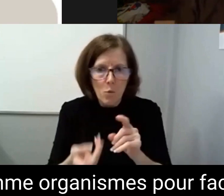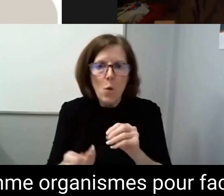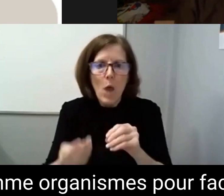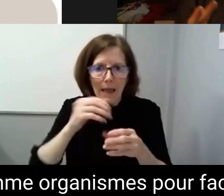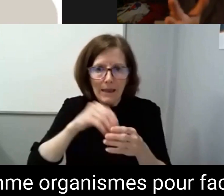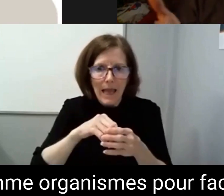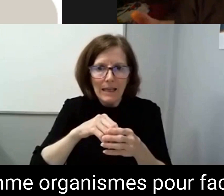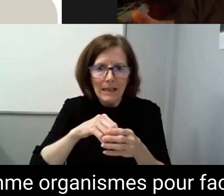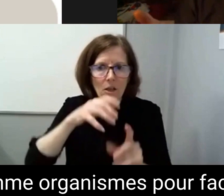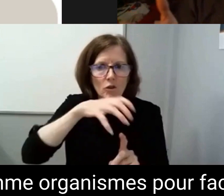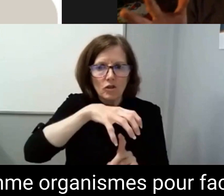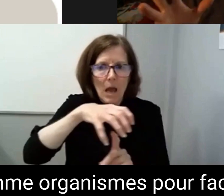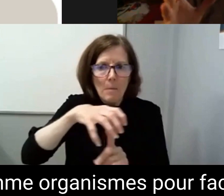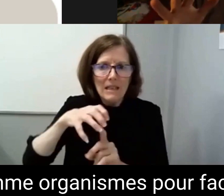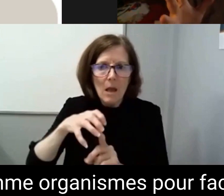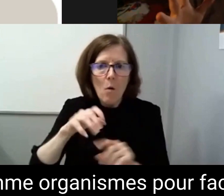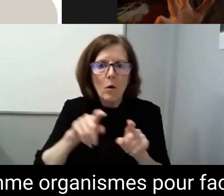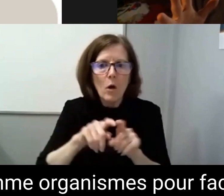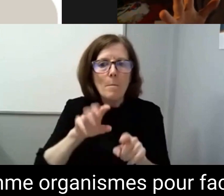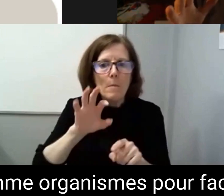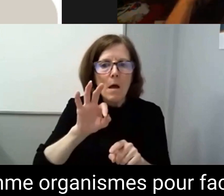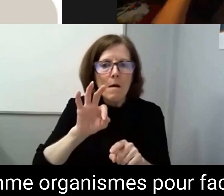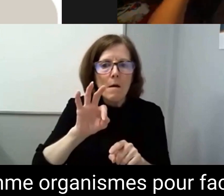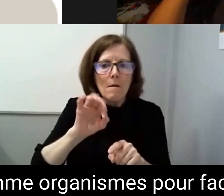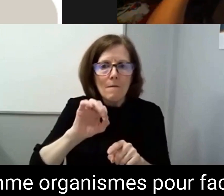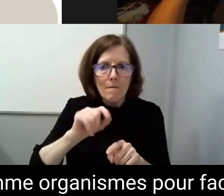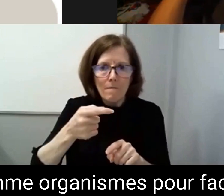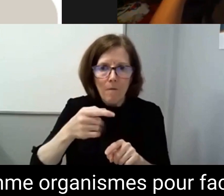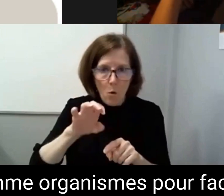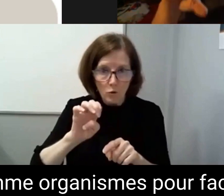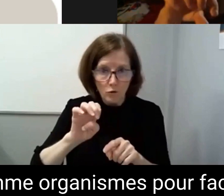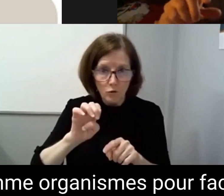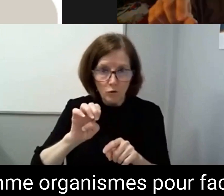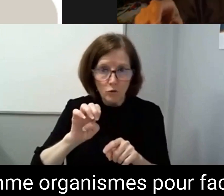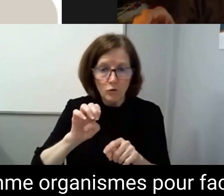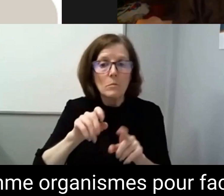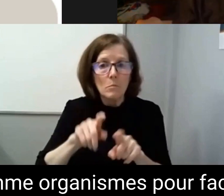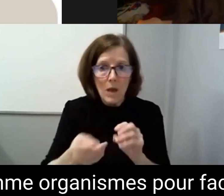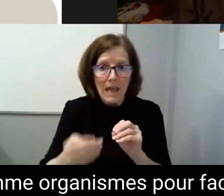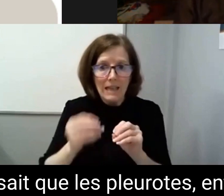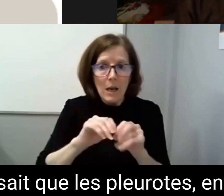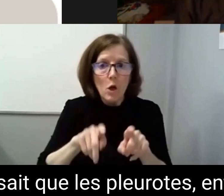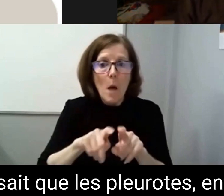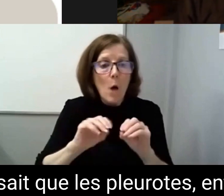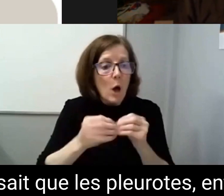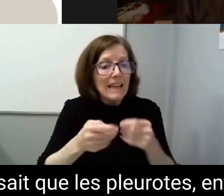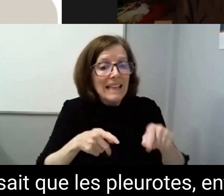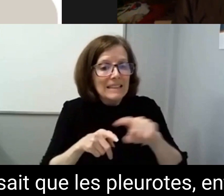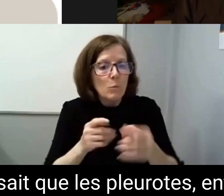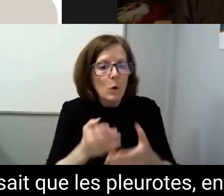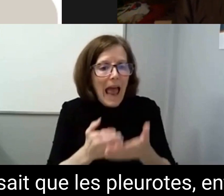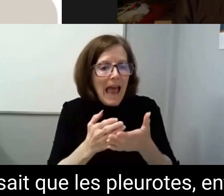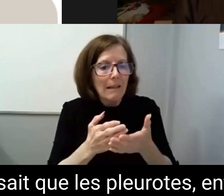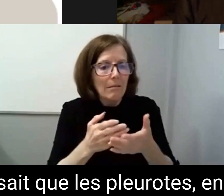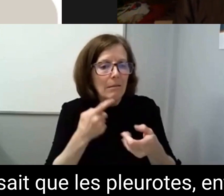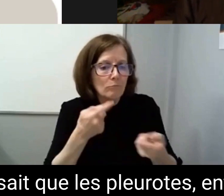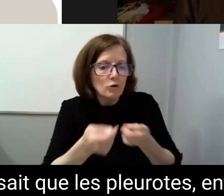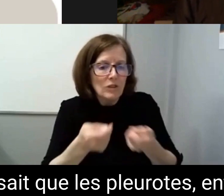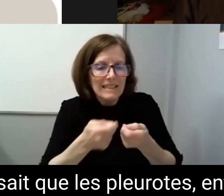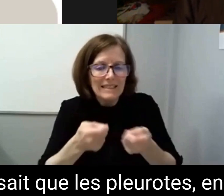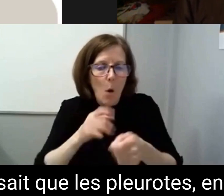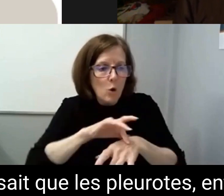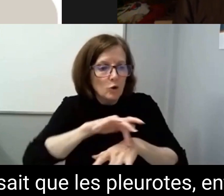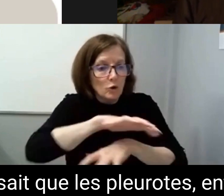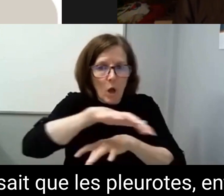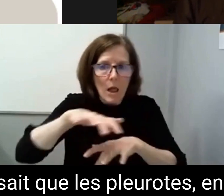champignons ou les fonges comme organismes pour faciliter la gestion des sols. Parce que on sait que